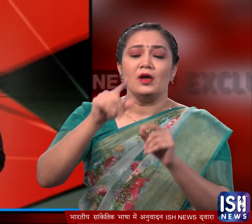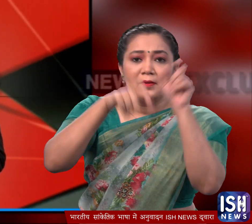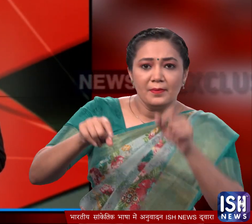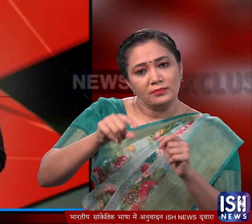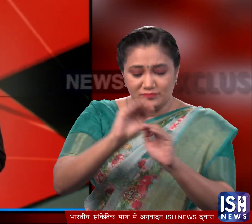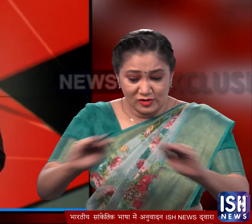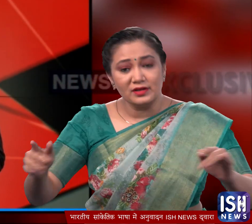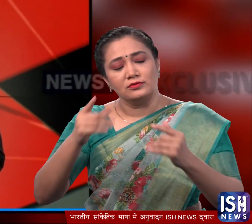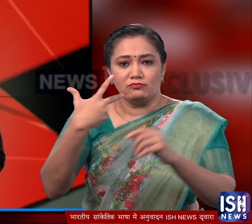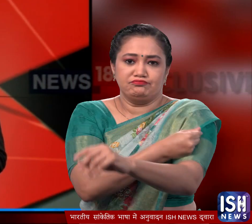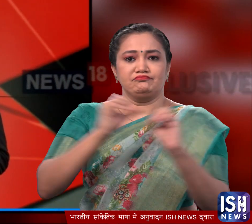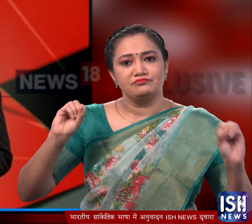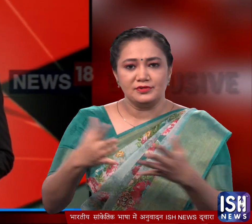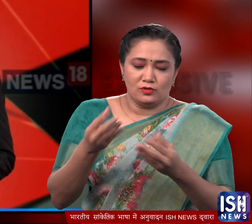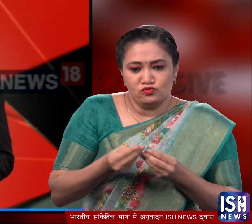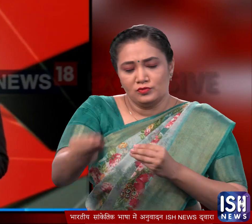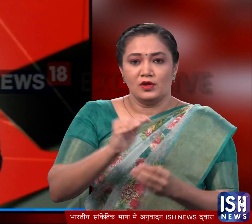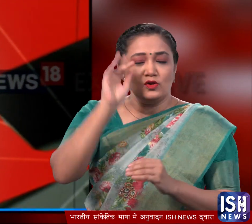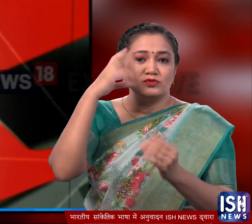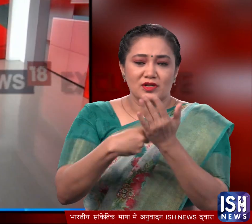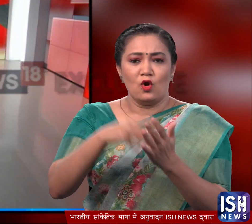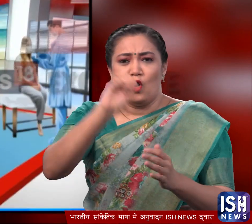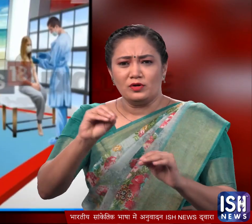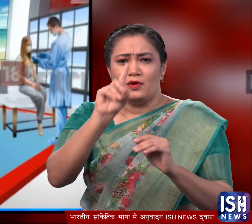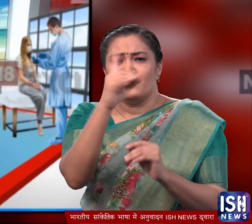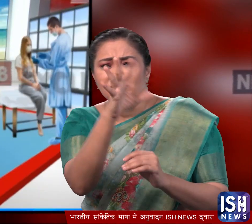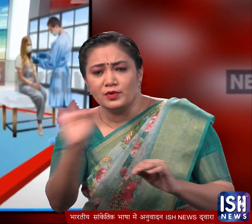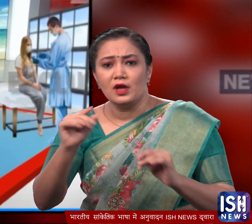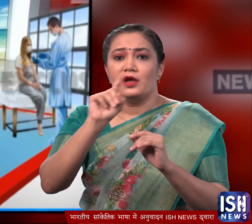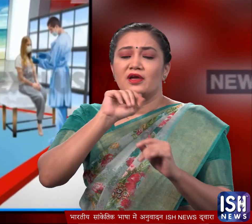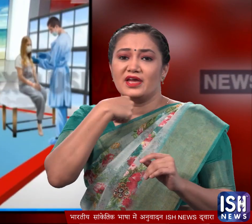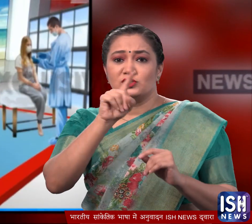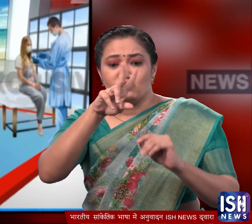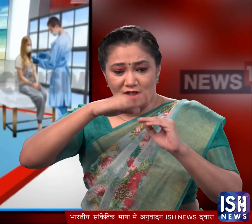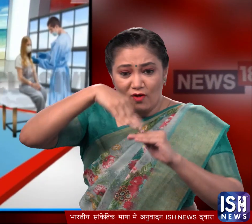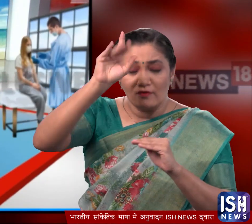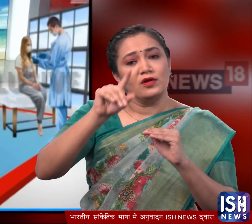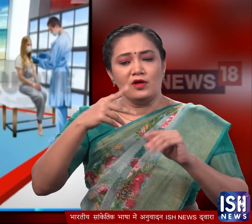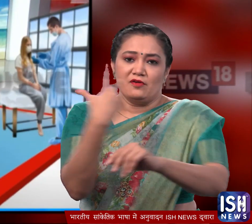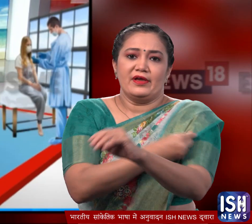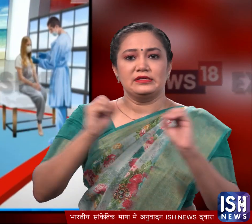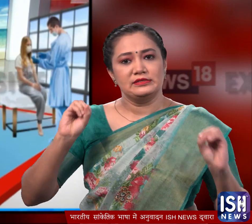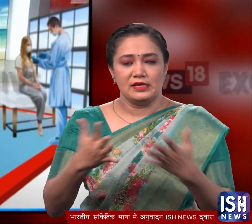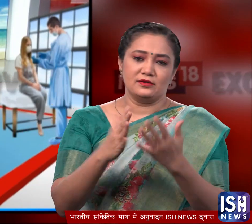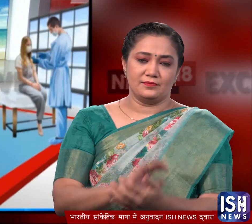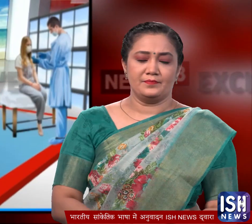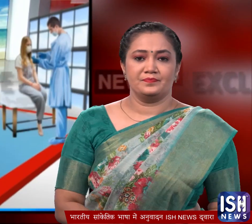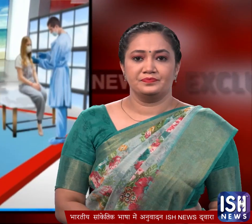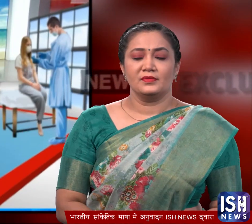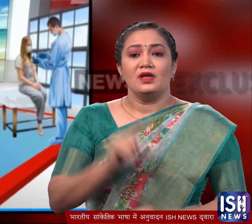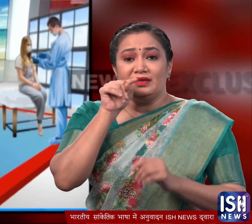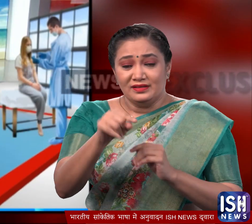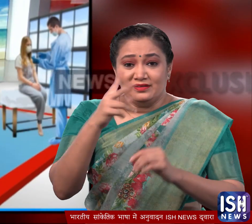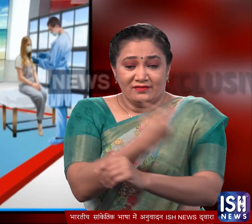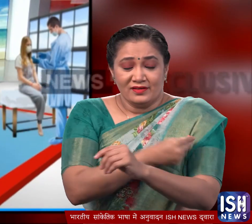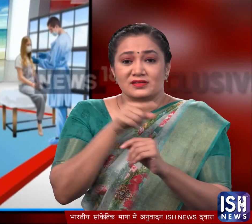योजना जल्द शुरू करने वाली है। न्यूज़ 18 के रवि सिंह की रिपोर्ट है कि अक्टूबर के पहले हफ्ते से 12 साल से ऊपर वालों को भी वैक्सीन लगाने की शुरुआत कर दी जाएगी